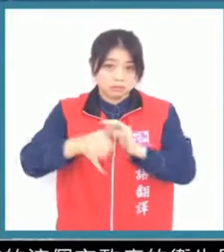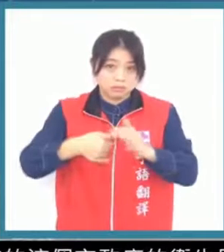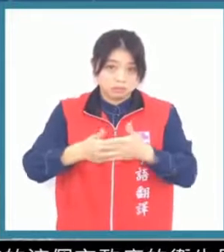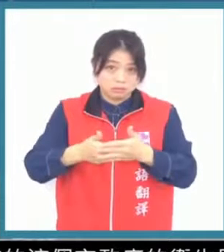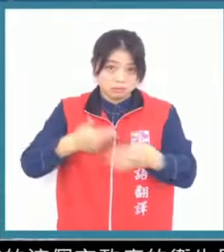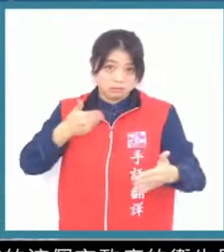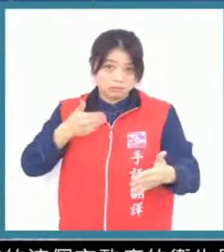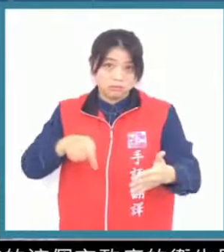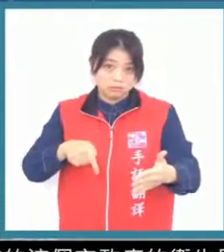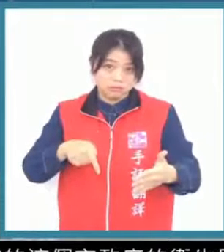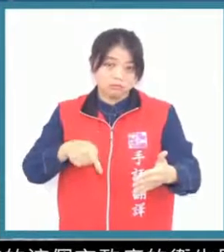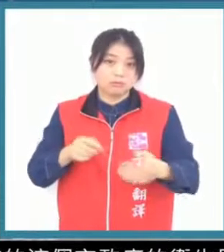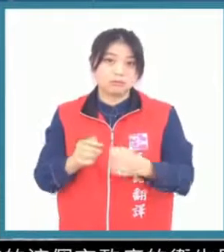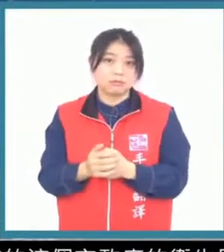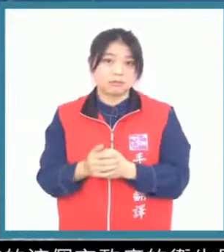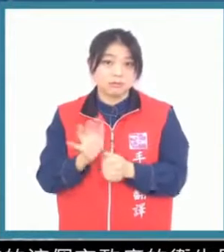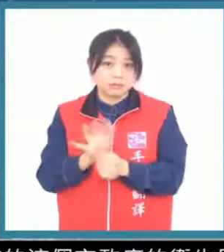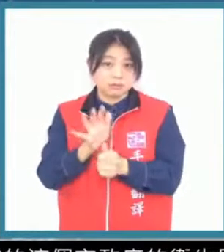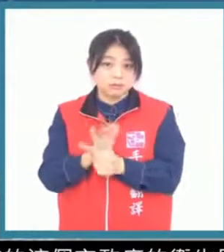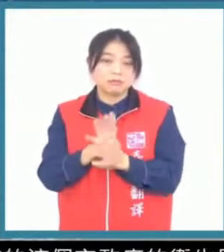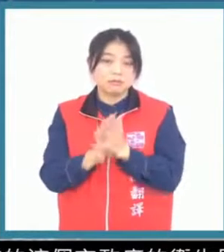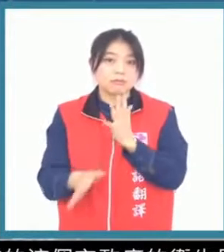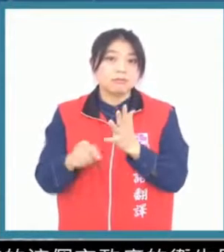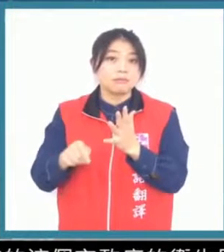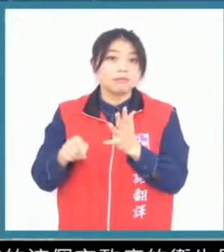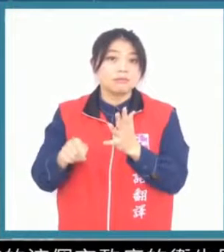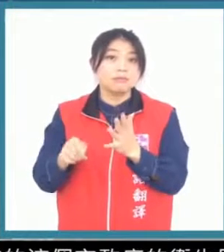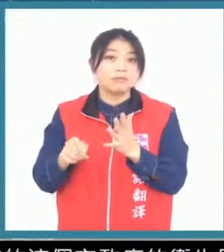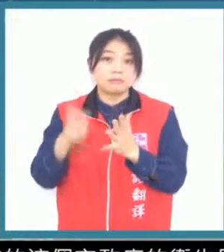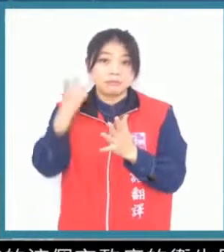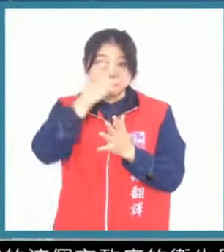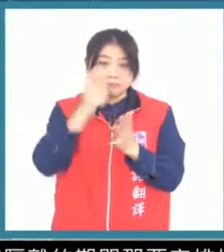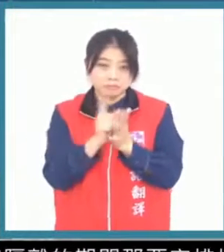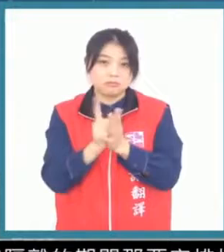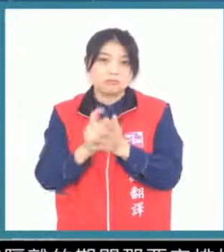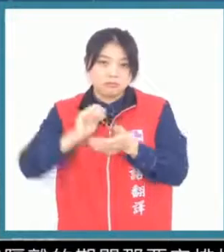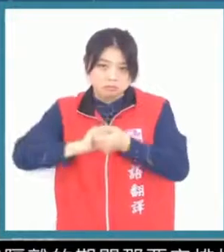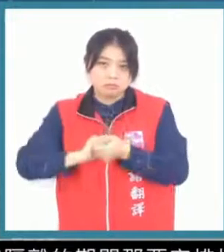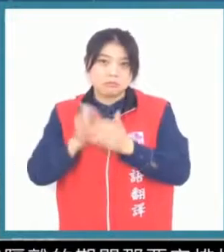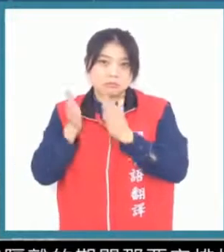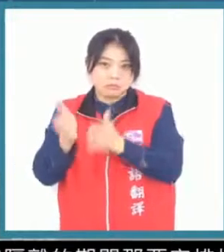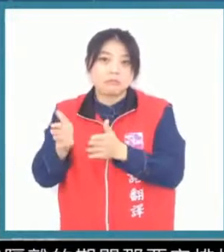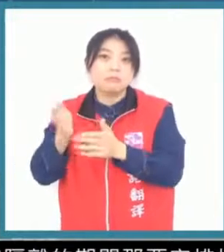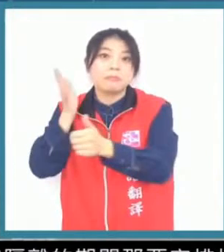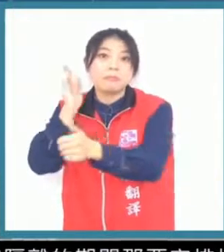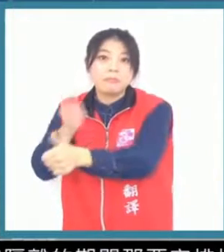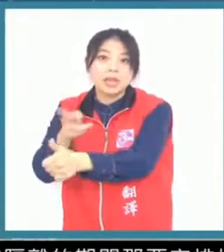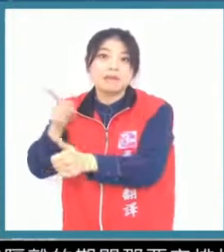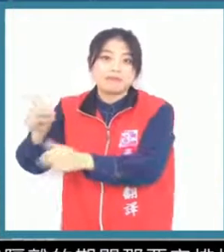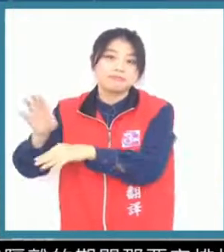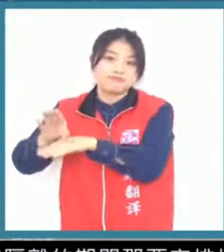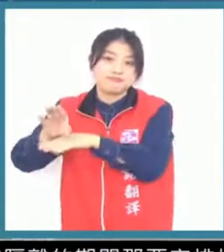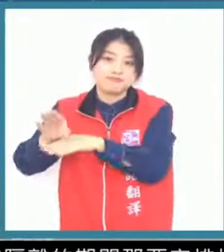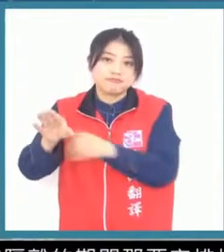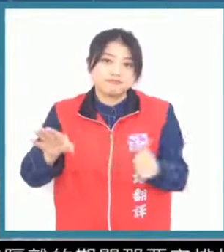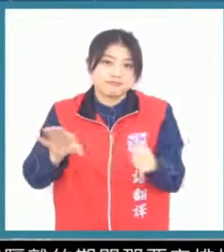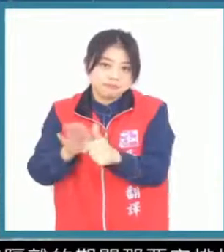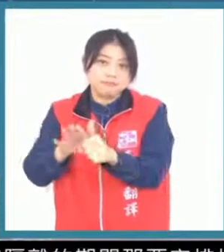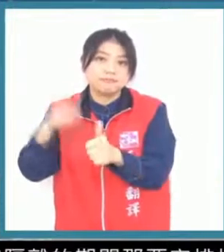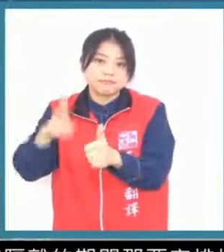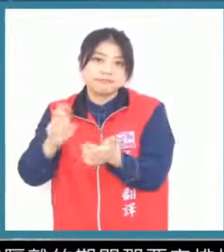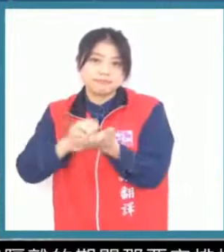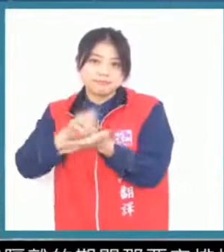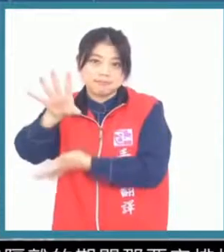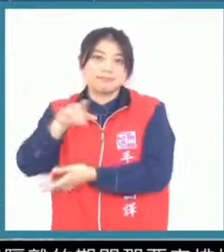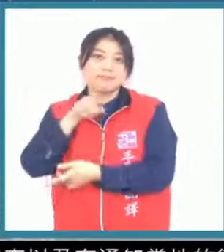间，那要安排采检，那么必须要用防疫计程车，以及有通知当地的卫生局。那这个在